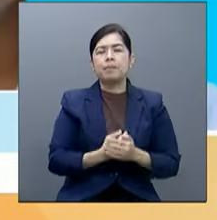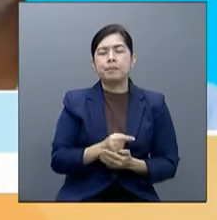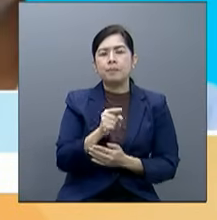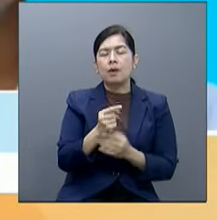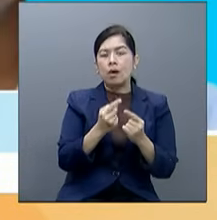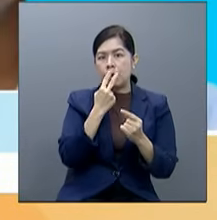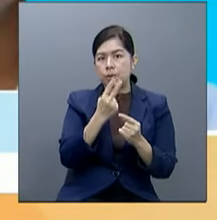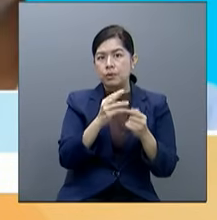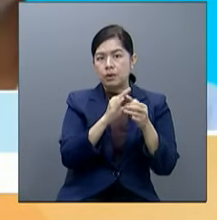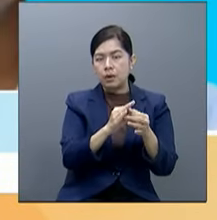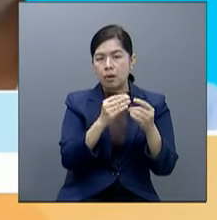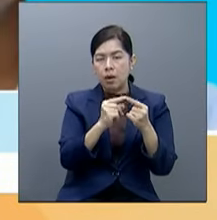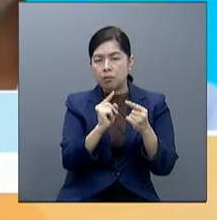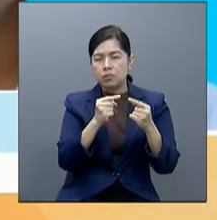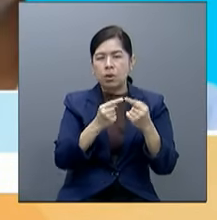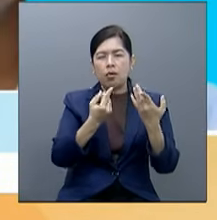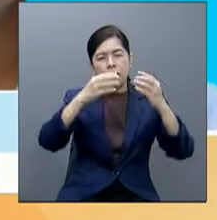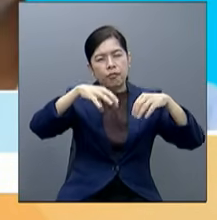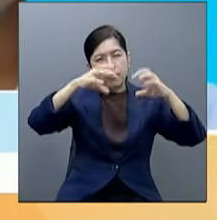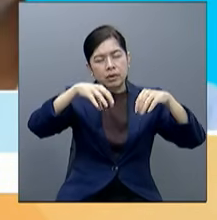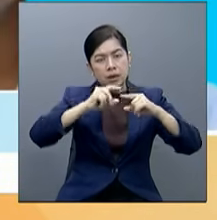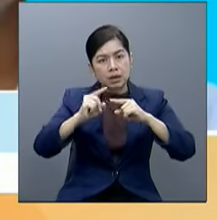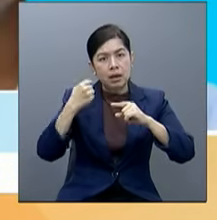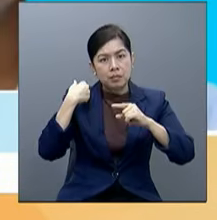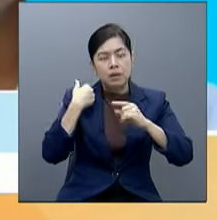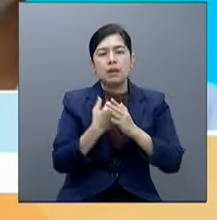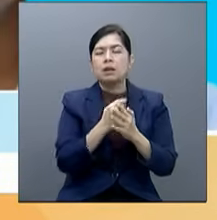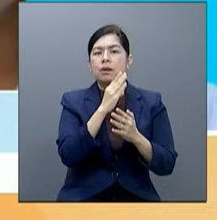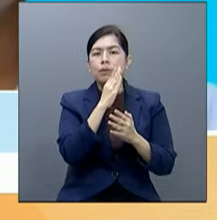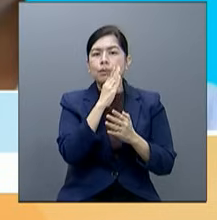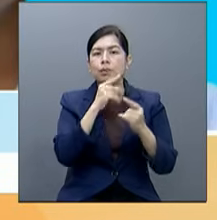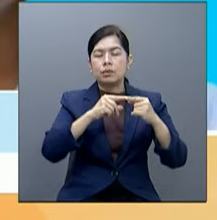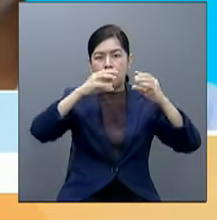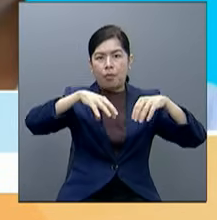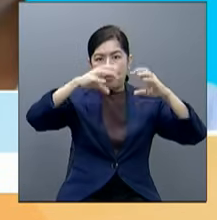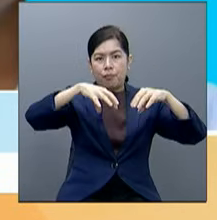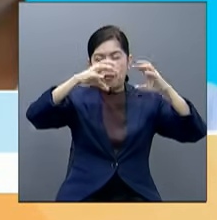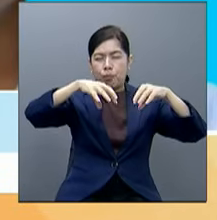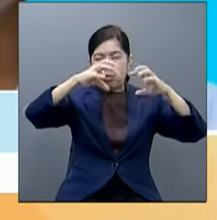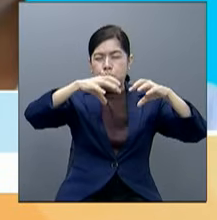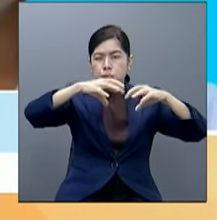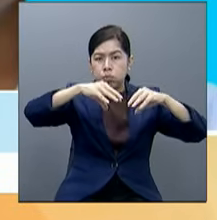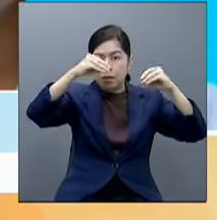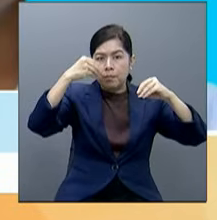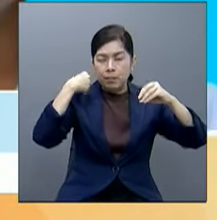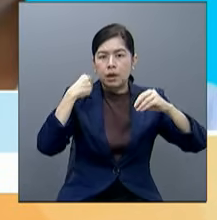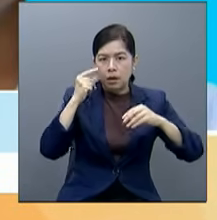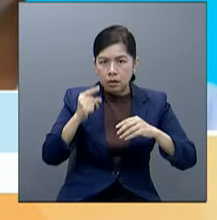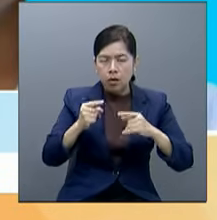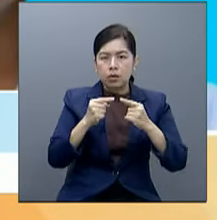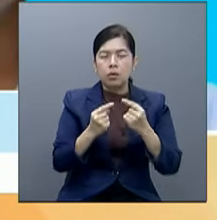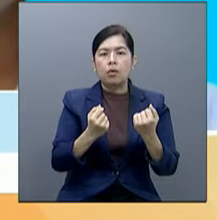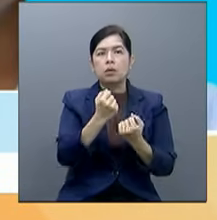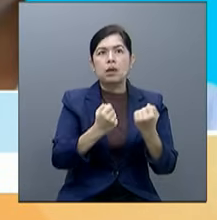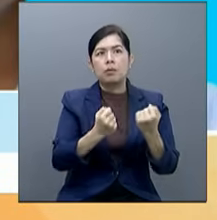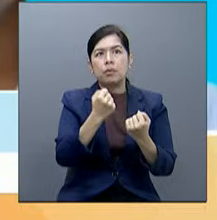ยังไงแต่คาดว่าน่าจะถ้าเกิดว่าท่าทีฝนเนี่ยไม่ตกในช่วงนี้ก็จะต้องเร่งนำรถต่างๆนะคะ